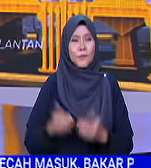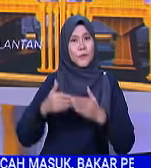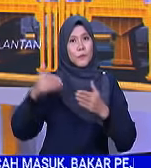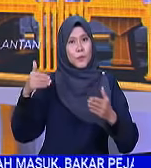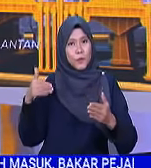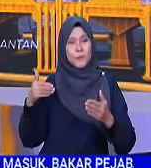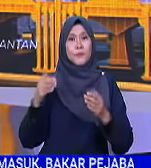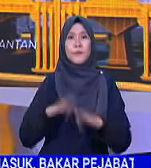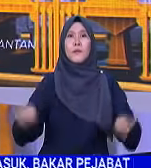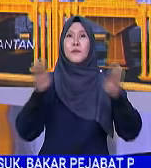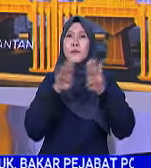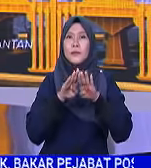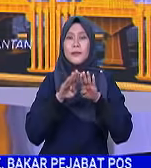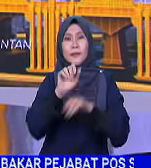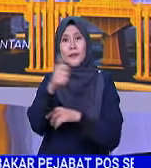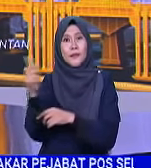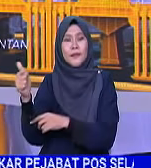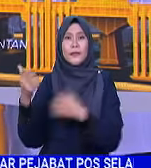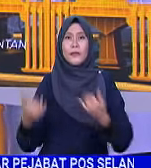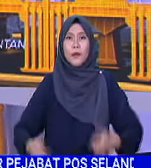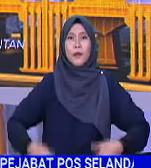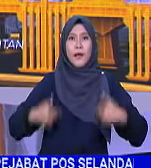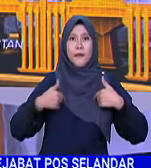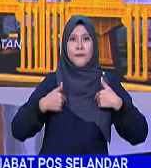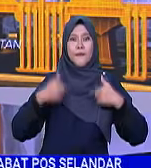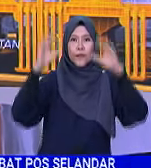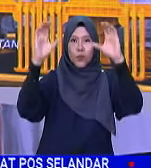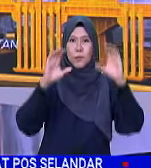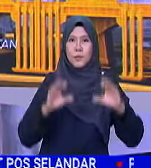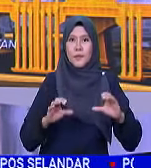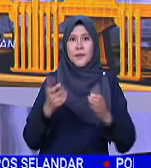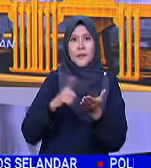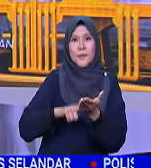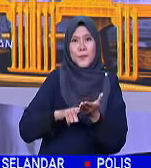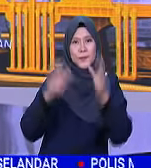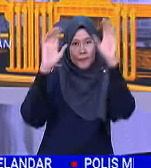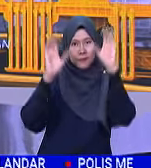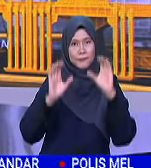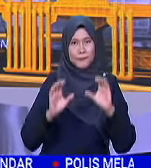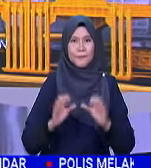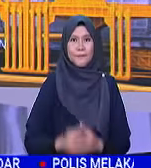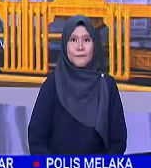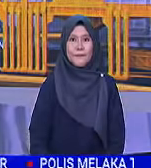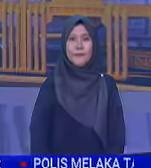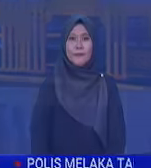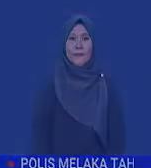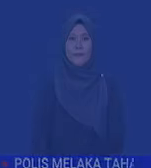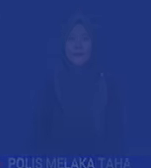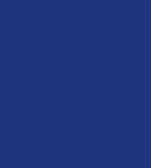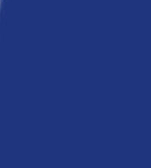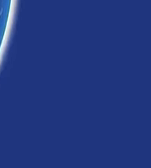Sebelum ke perkembangan berita seterusnya, langsung ke Jabatan Meteorologi untuk laporan cuaca.